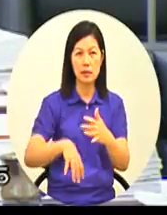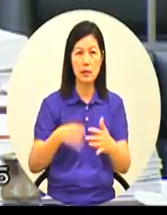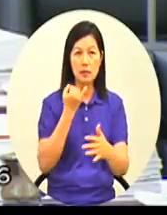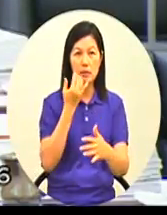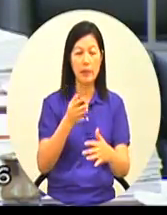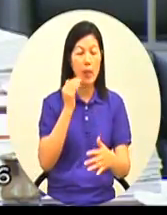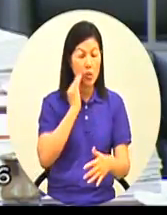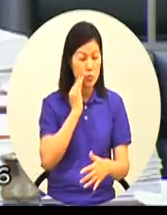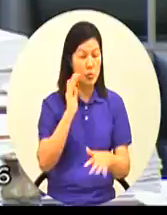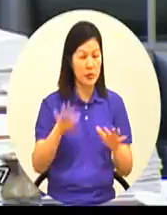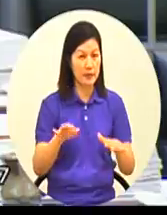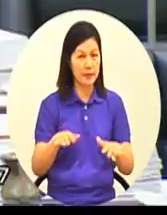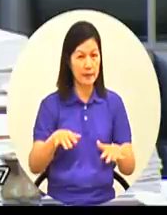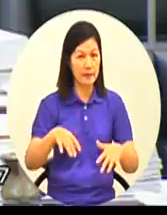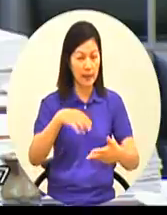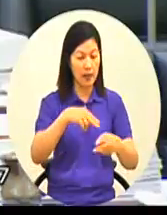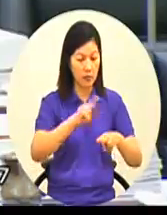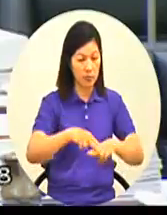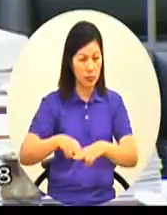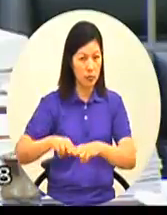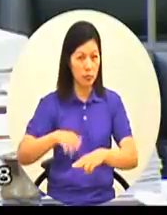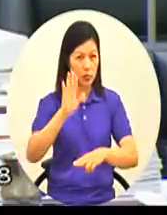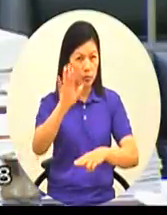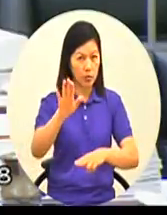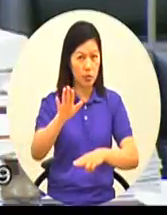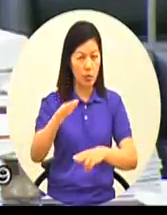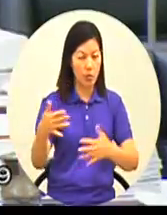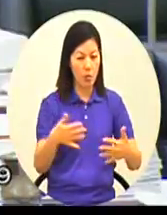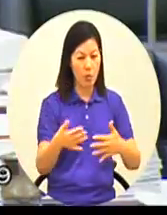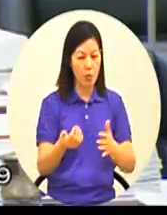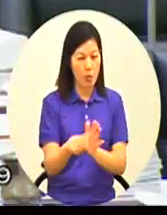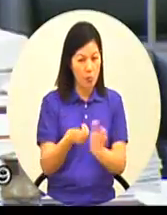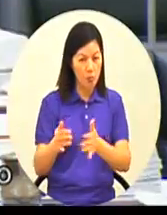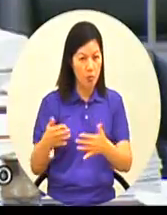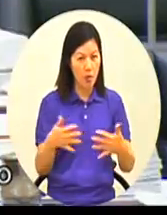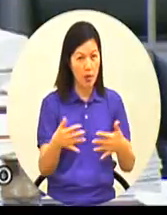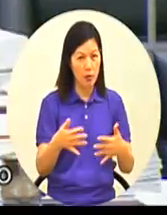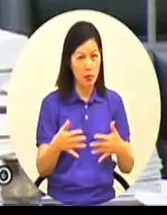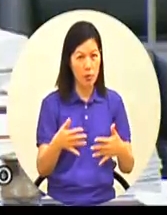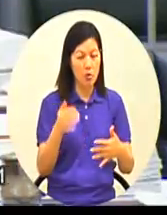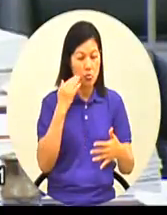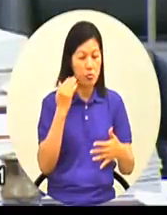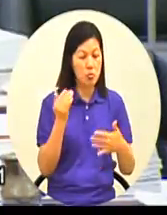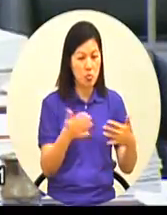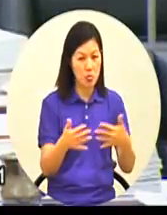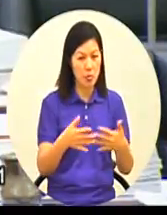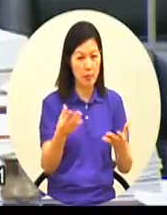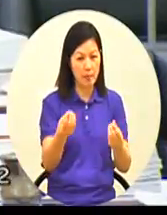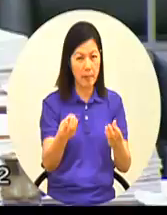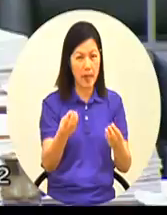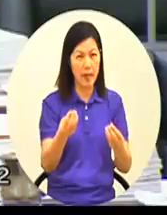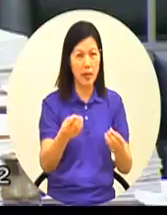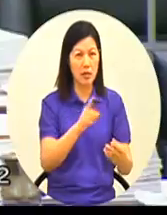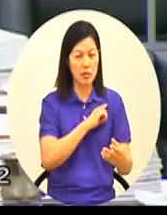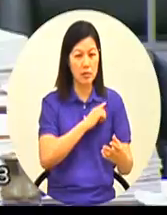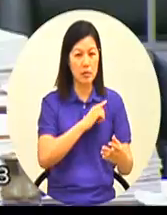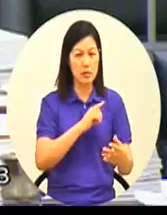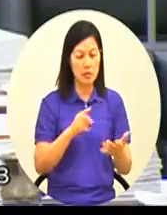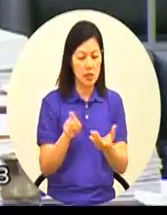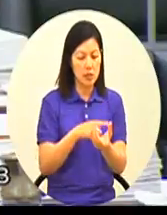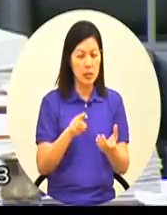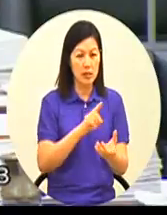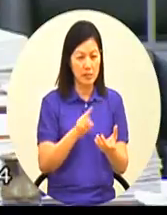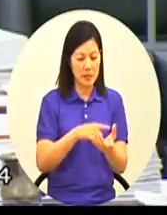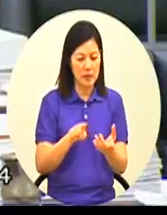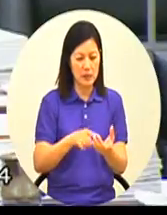遍。 如果现在在里面坐在这边被询的官员，是不是没有答询到的人，就干脆请他离开议事厅滑手机，